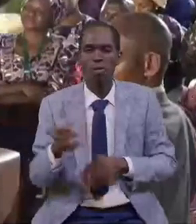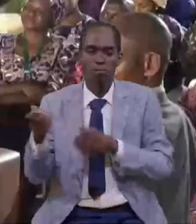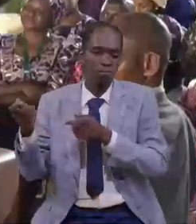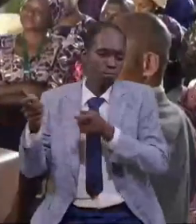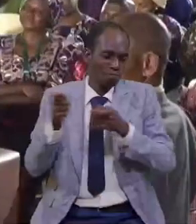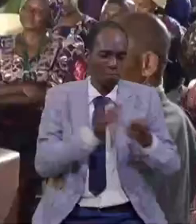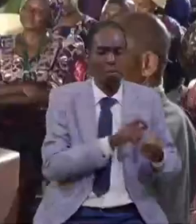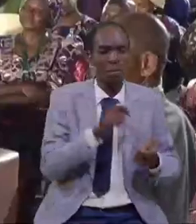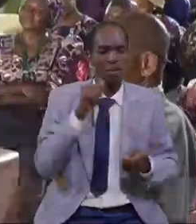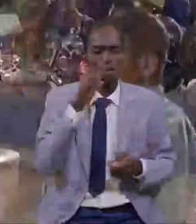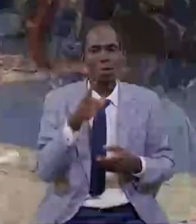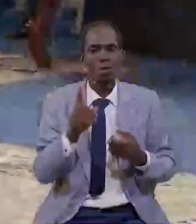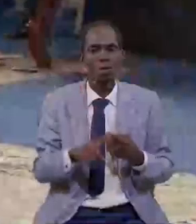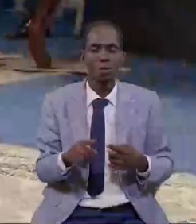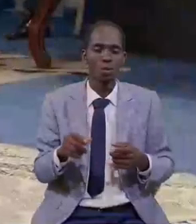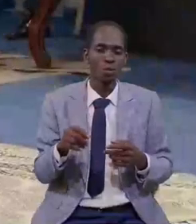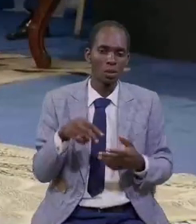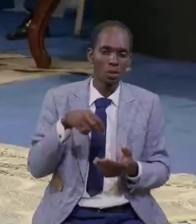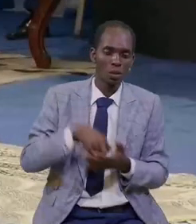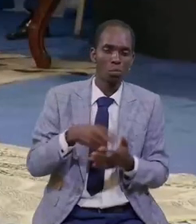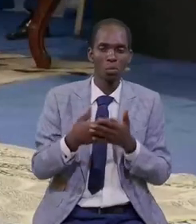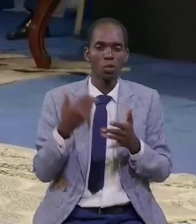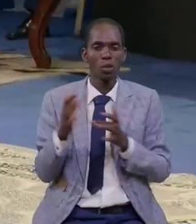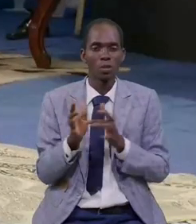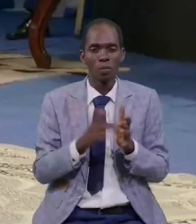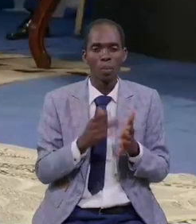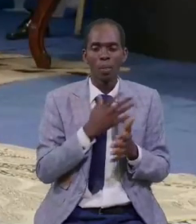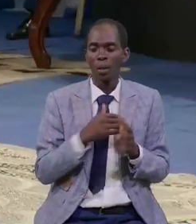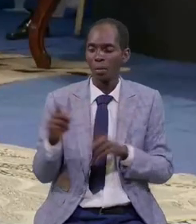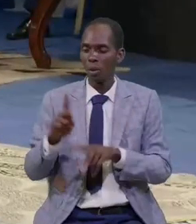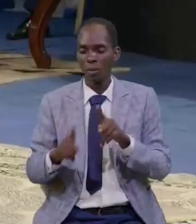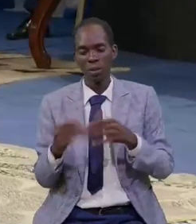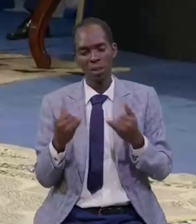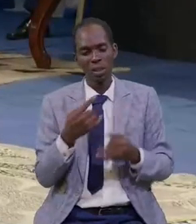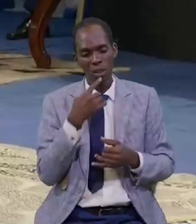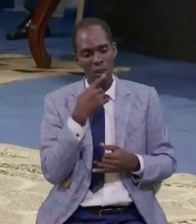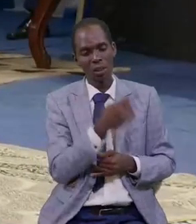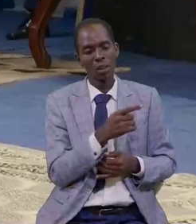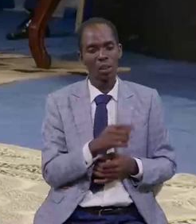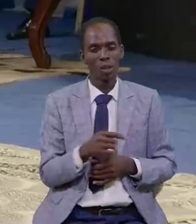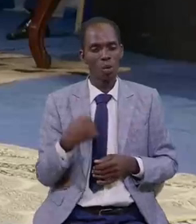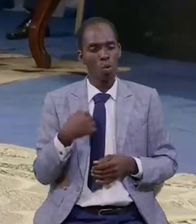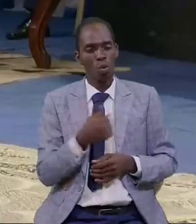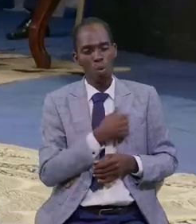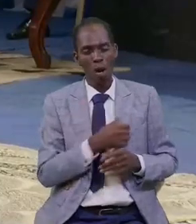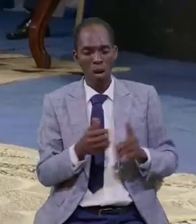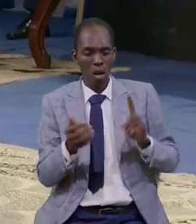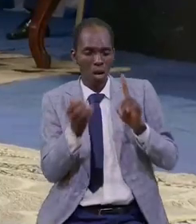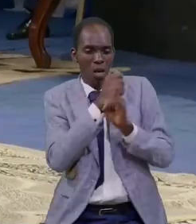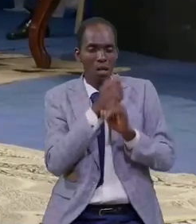Jésus et ils ont dit nous avons attrapé surpris cette femme écoue l'histoire